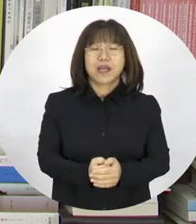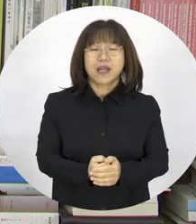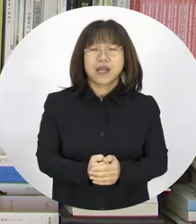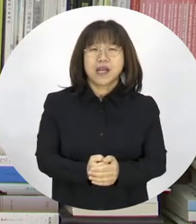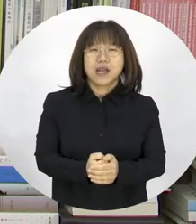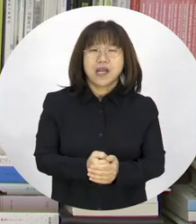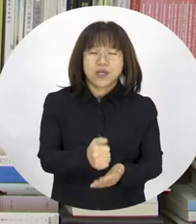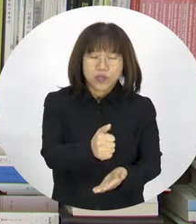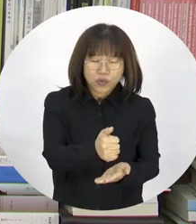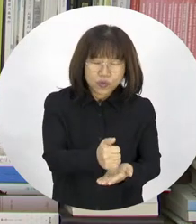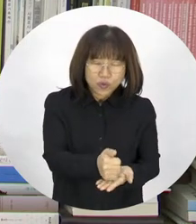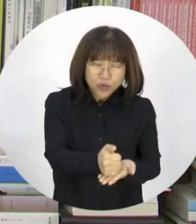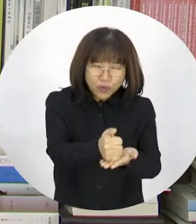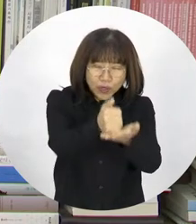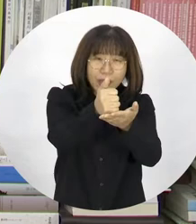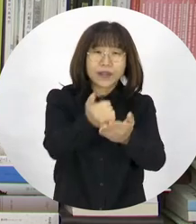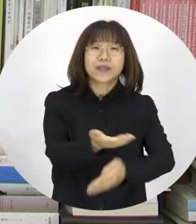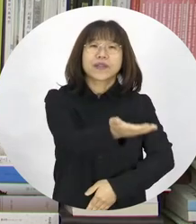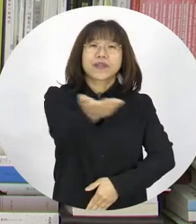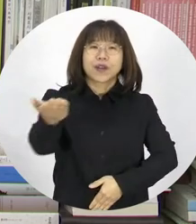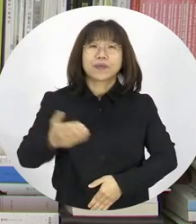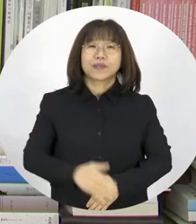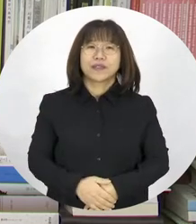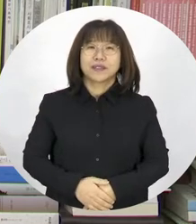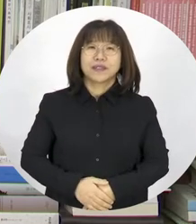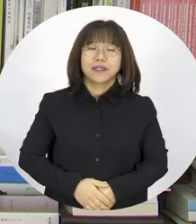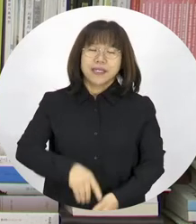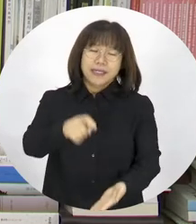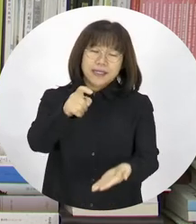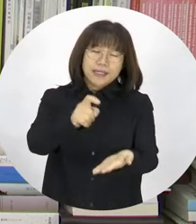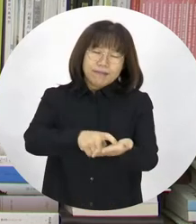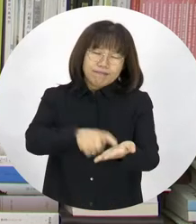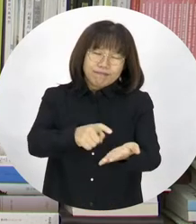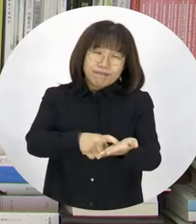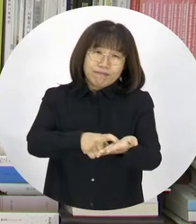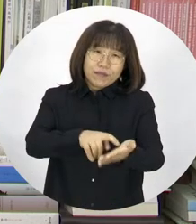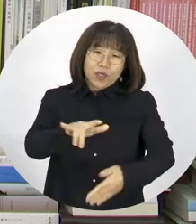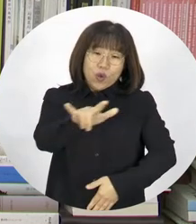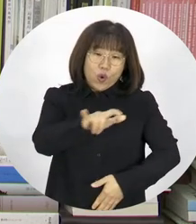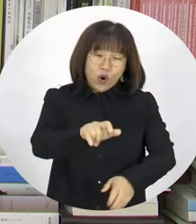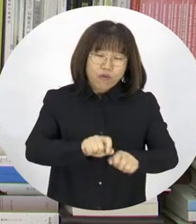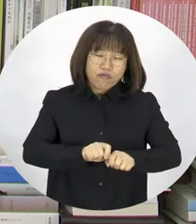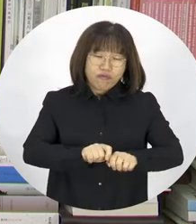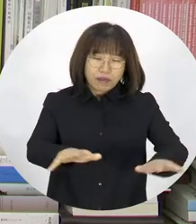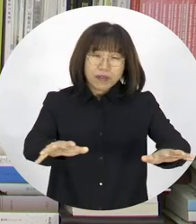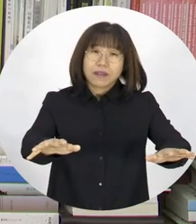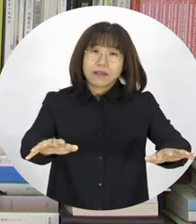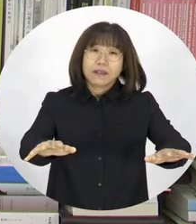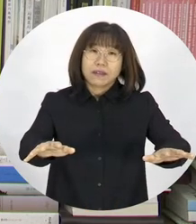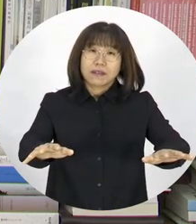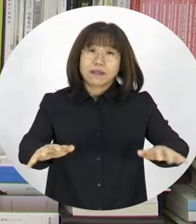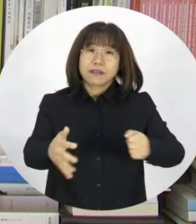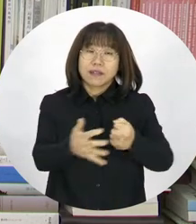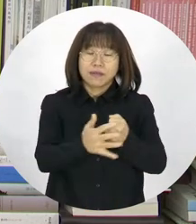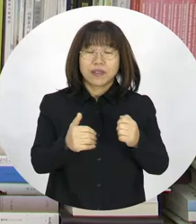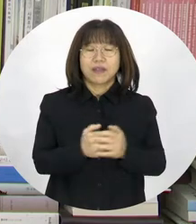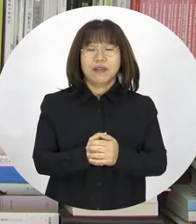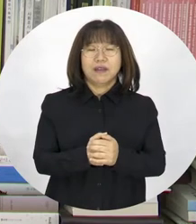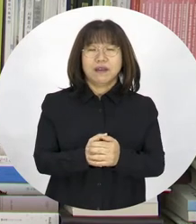존경하는 강서구민 여러분, 급격한 코로나19 확산으로 인해서